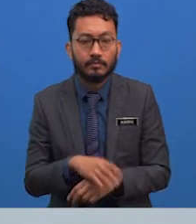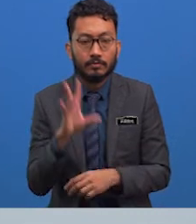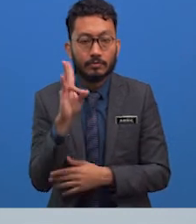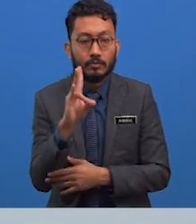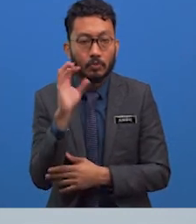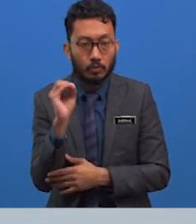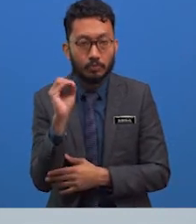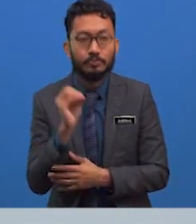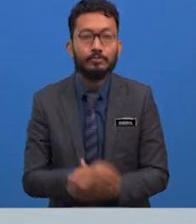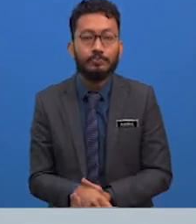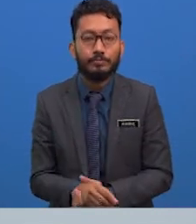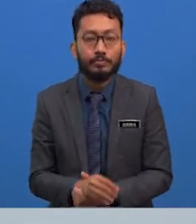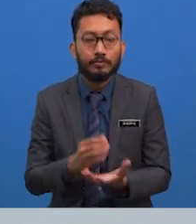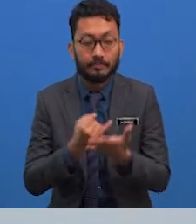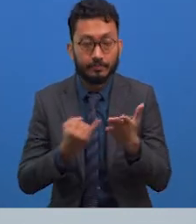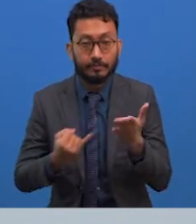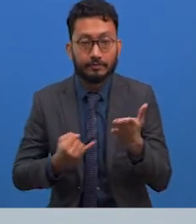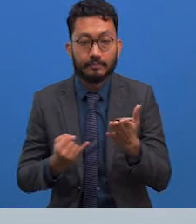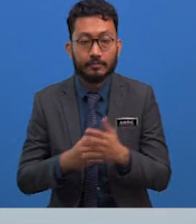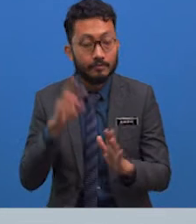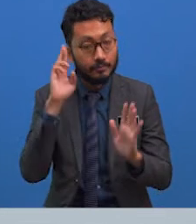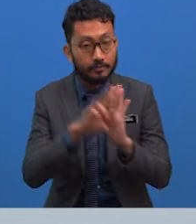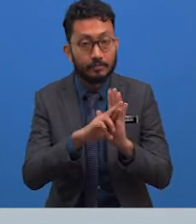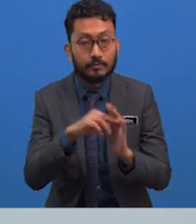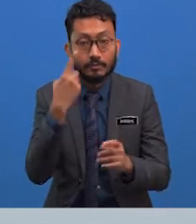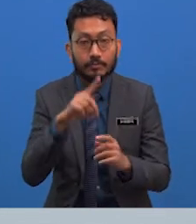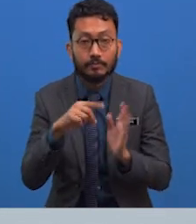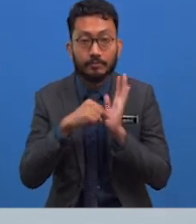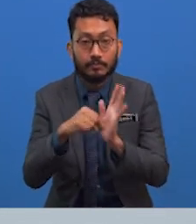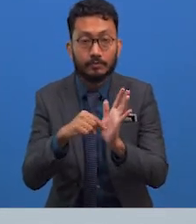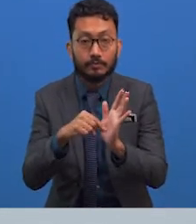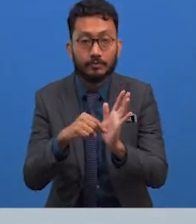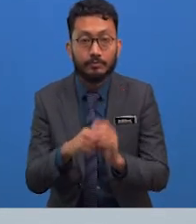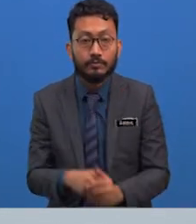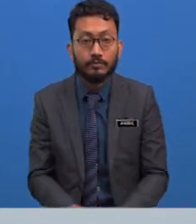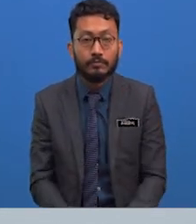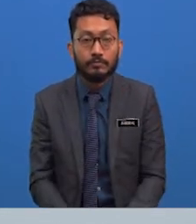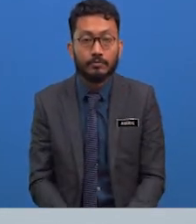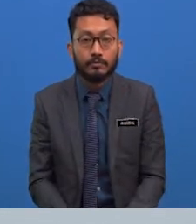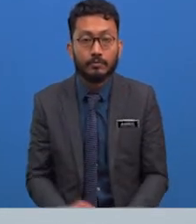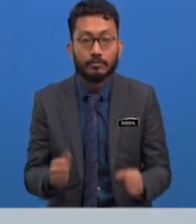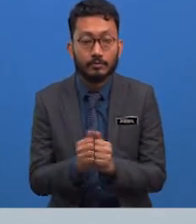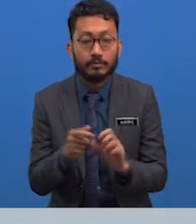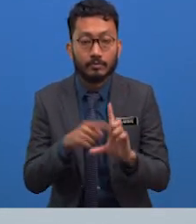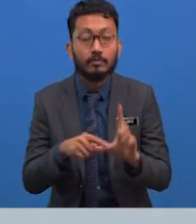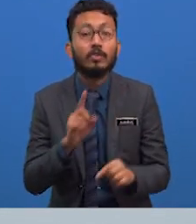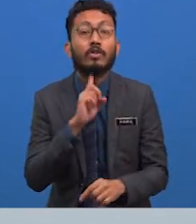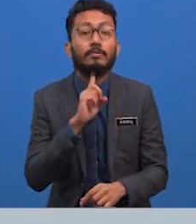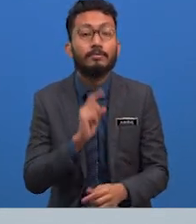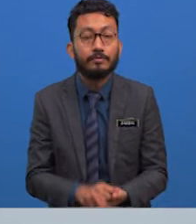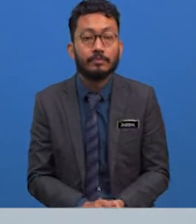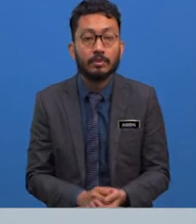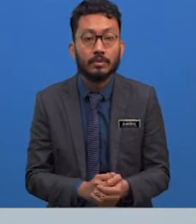darjah. Lakar sebuah rajah untuk menunjukkan sudut dongak itu. Mula-mula, murid-murid